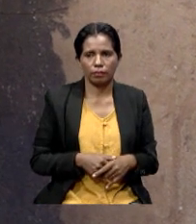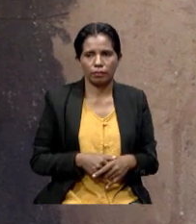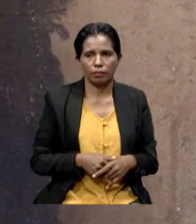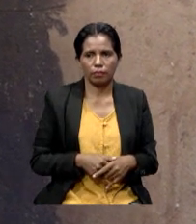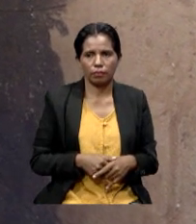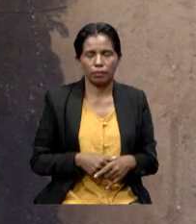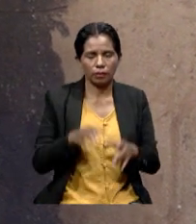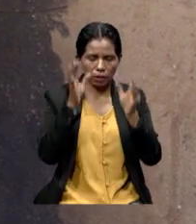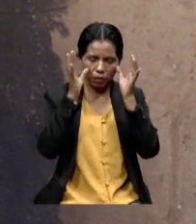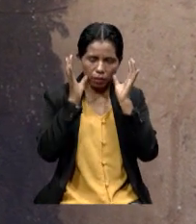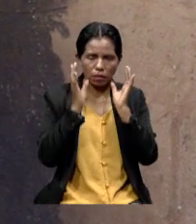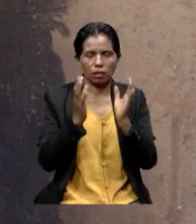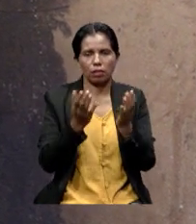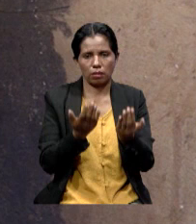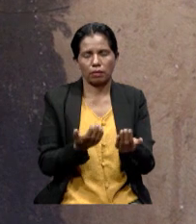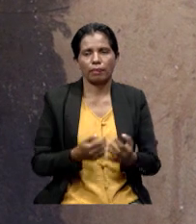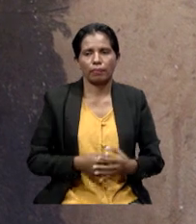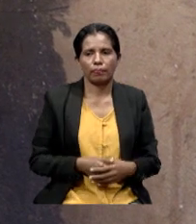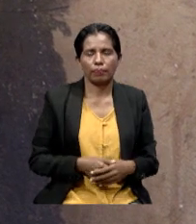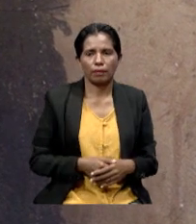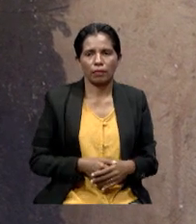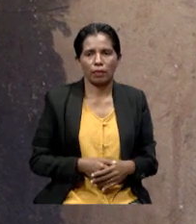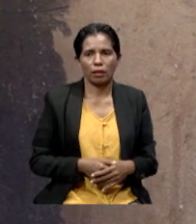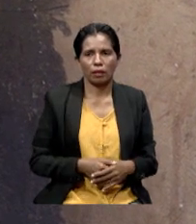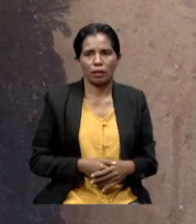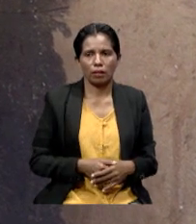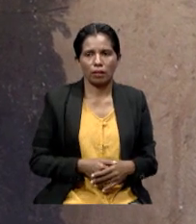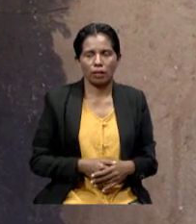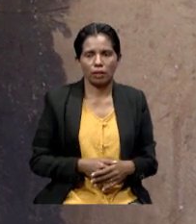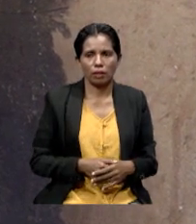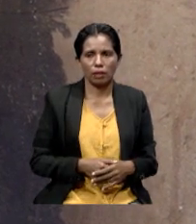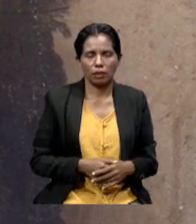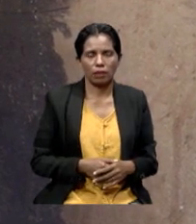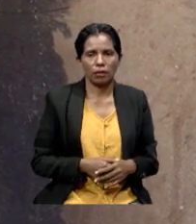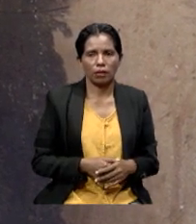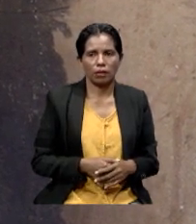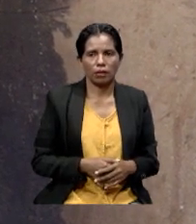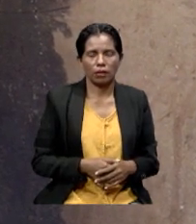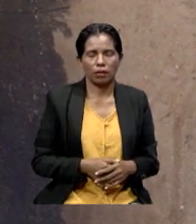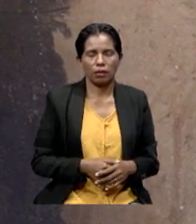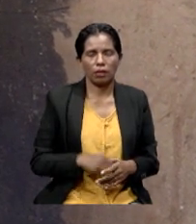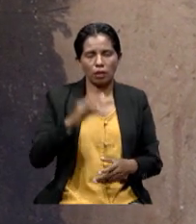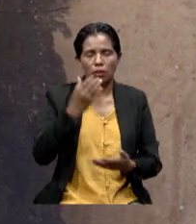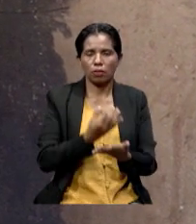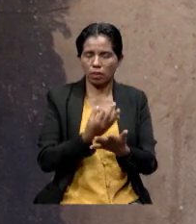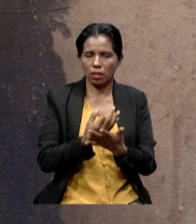todan don. Asa buat saya laiha tinggi buka perusahaan.